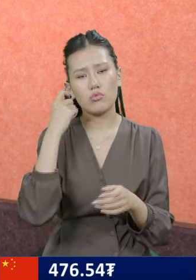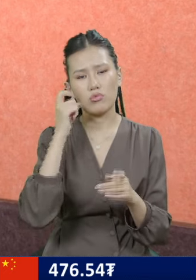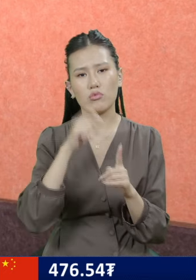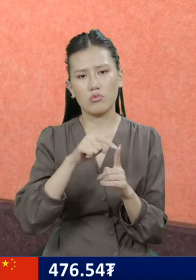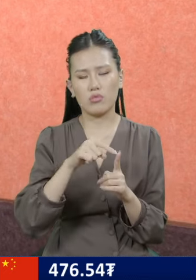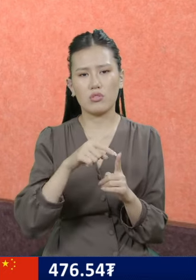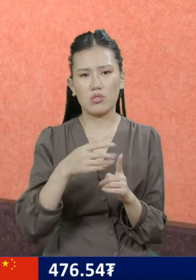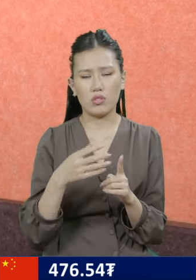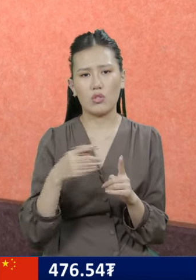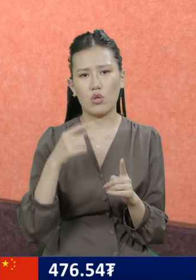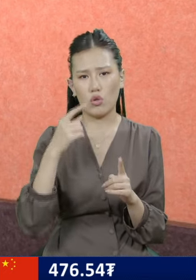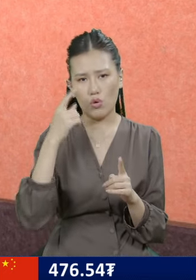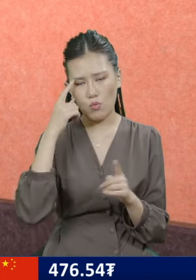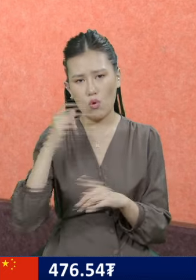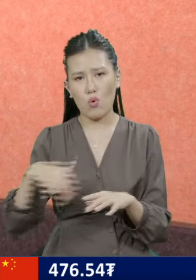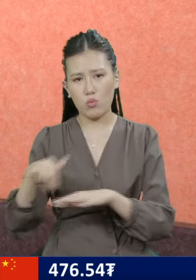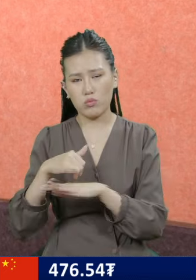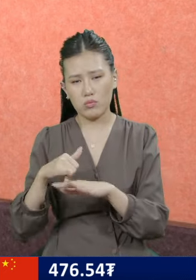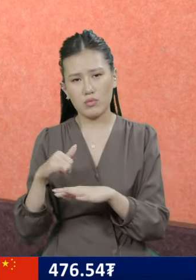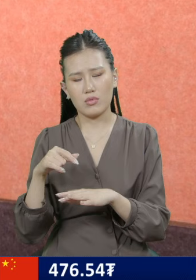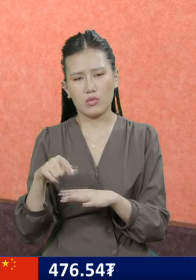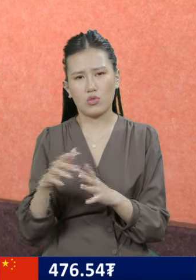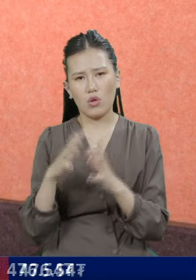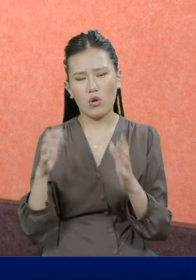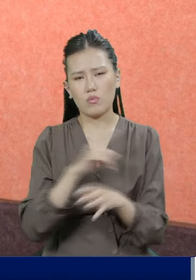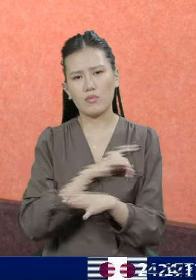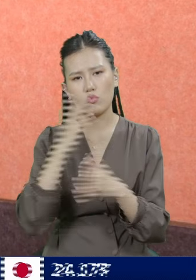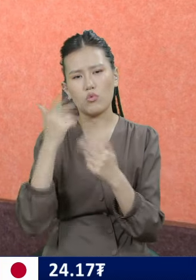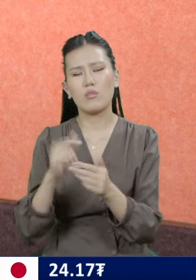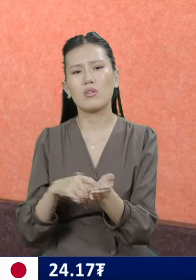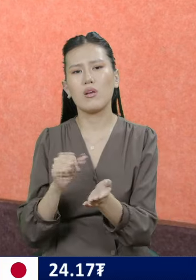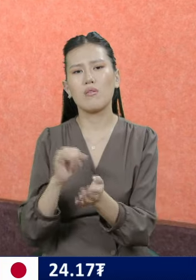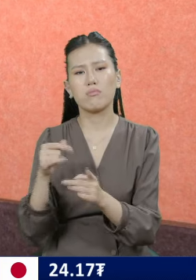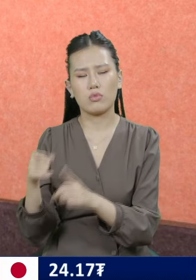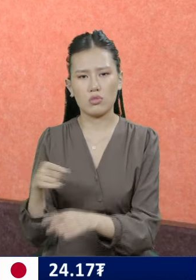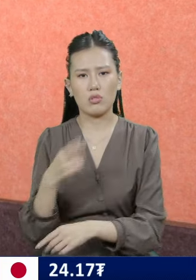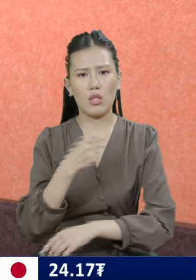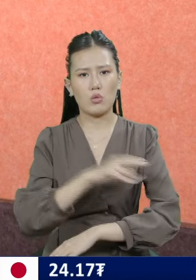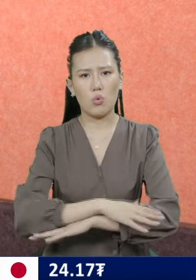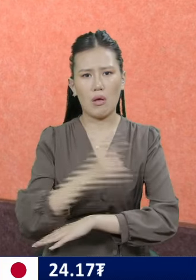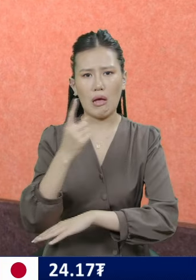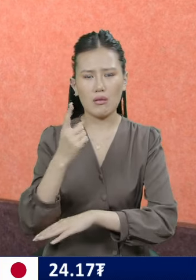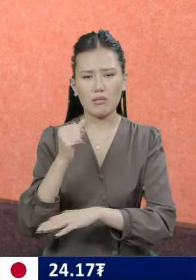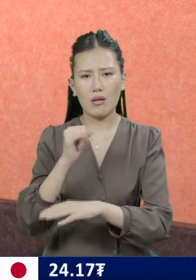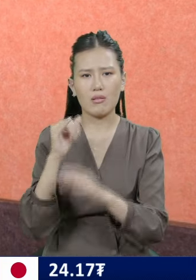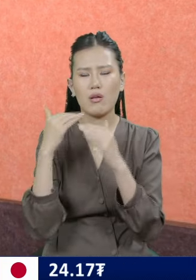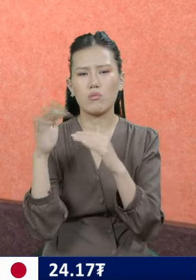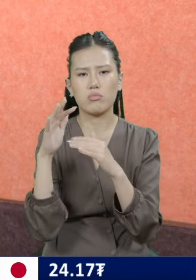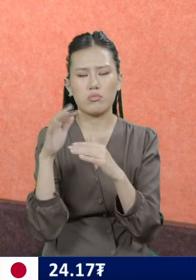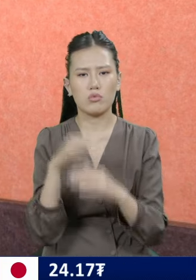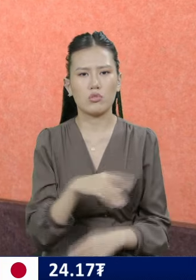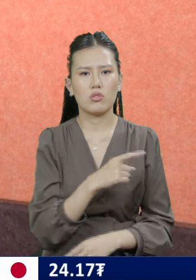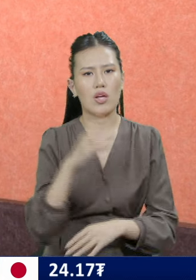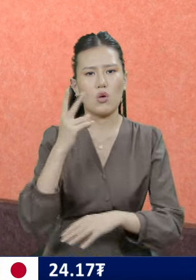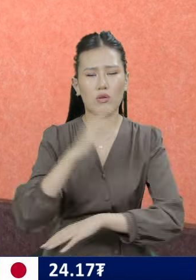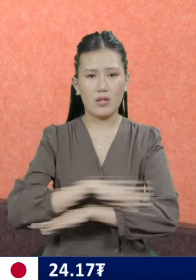байгуулах хэрэгтэй байна. За дээр нь бол ихтэй сургуульд гэлтгүүгээр одоо 10 жилийн боловсролд ер нь энэ хиймэл оюуныг